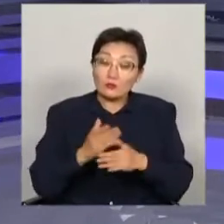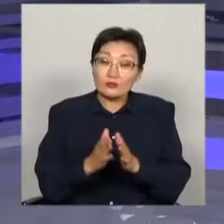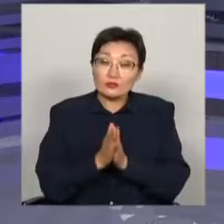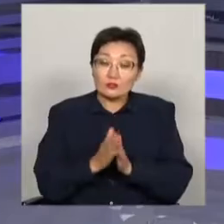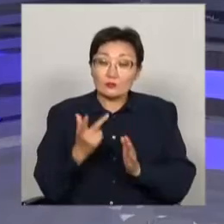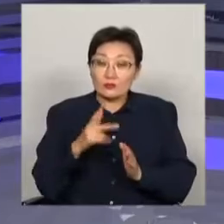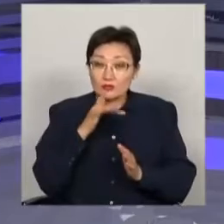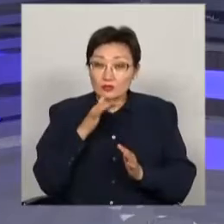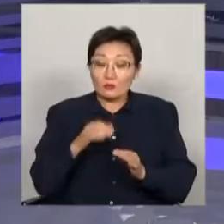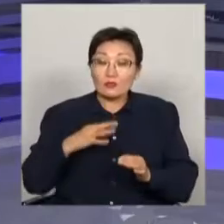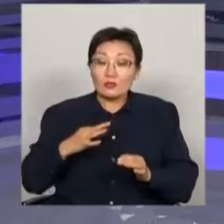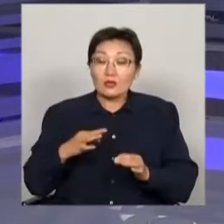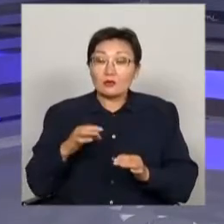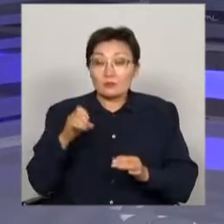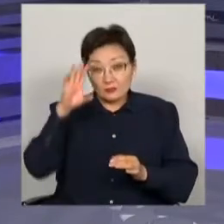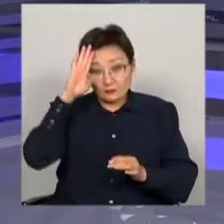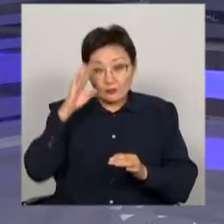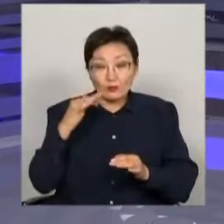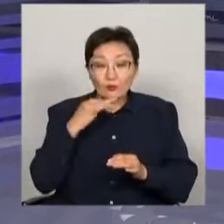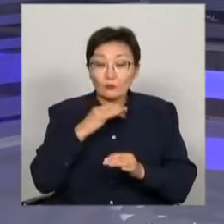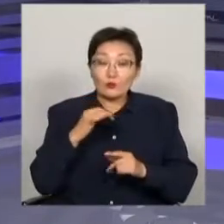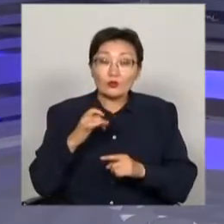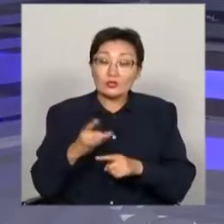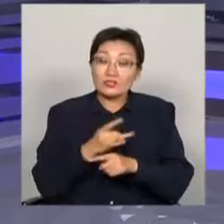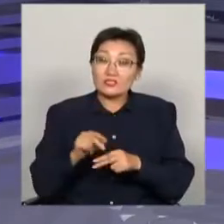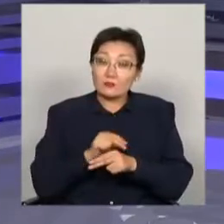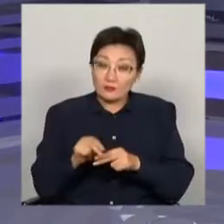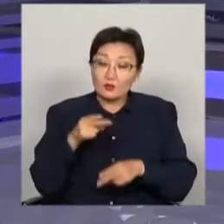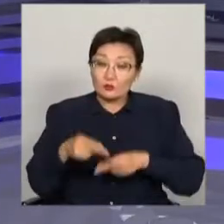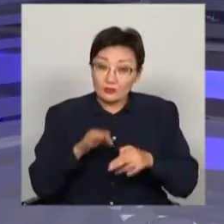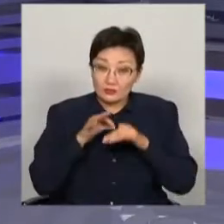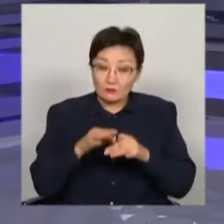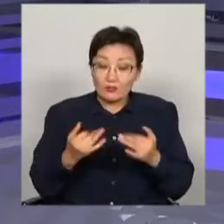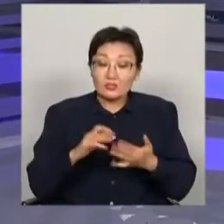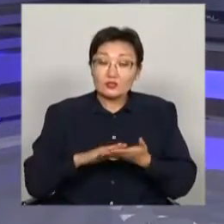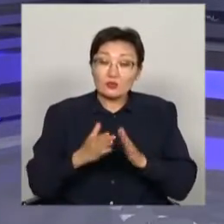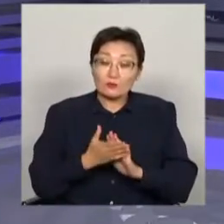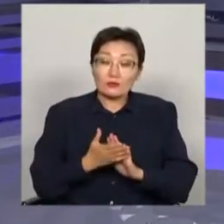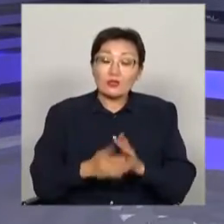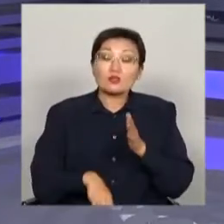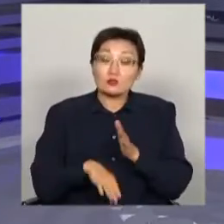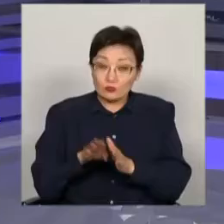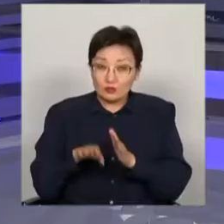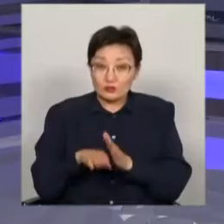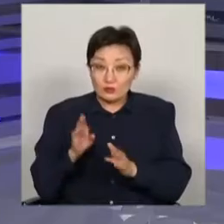жастағы Жансерік бұған дейін бірнеше рет шетте ем қабылдап ота жасатып үлгерген. Қазір жағдайы біршама